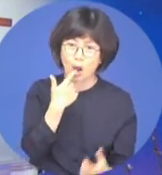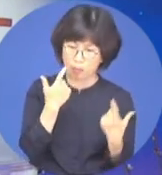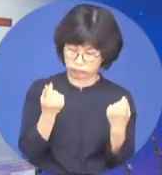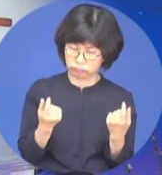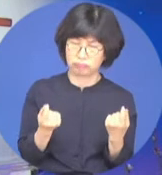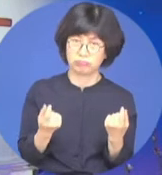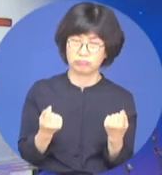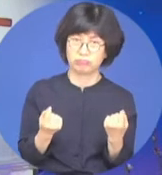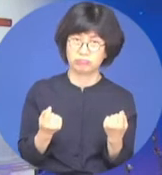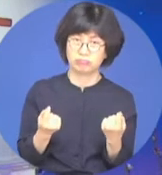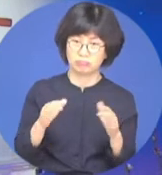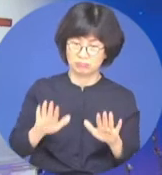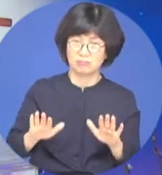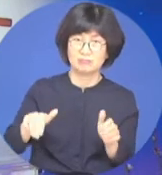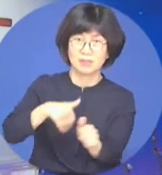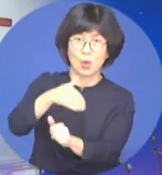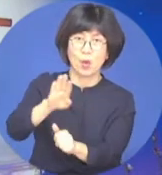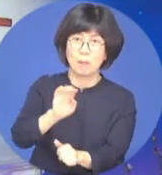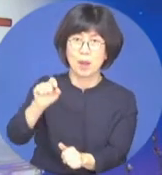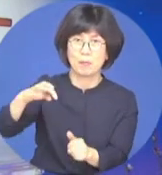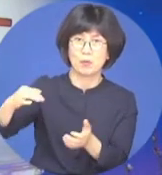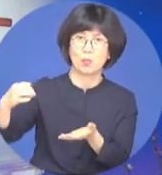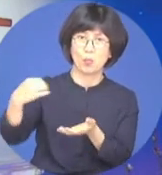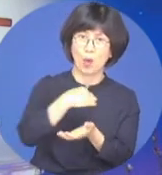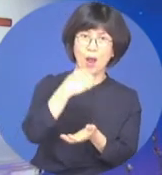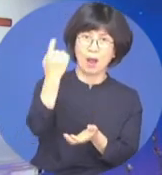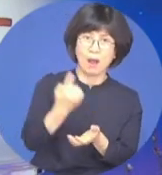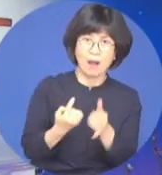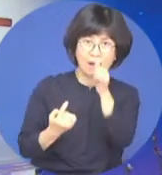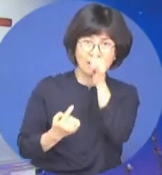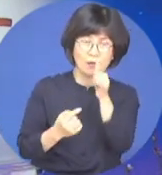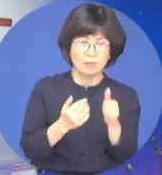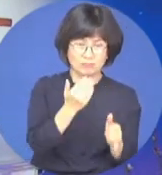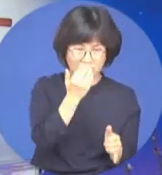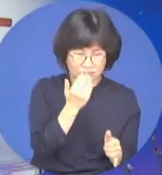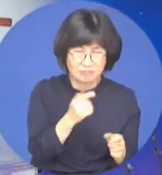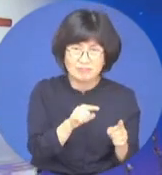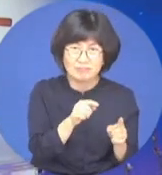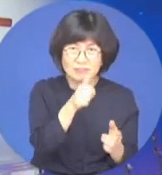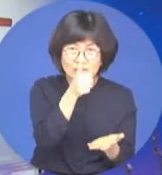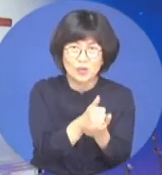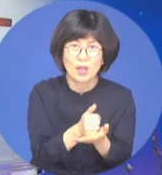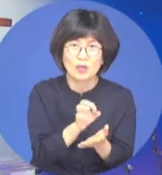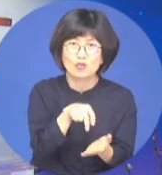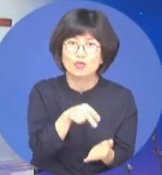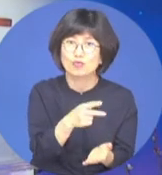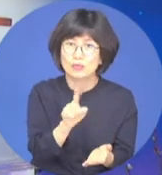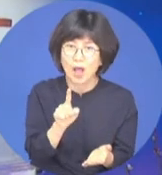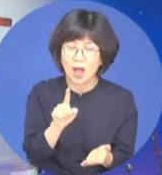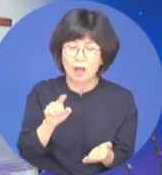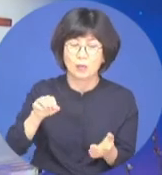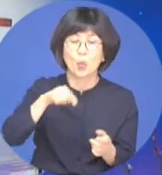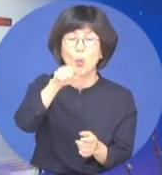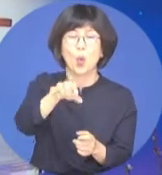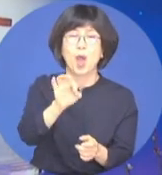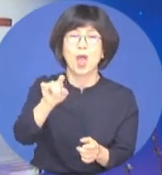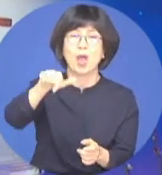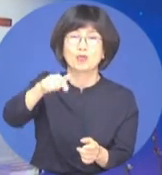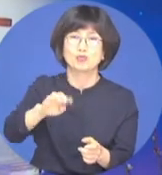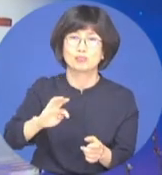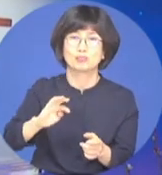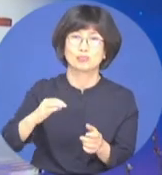공격해 오려고 하고, 똑같이 타락한 유다 사람들이 있고, 똑같이 애굽이 괴롭히고 있으며, 똑같이